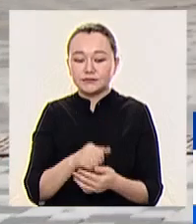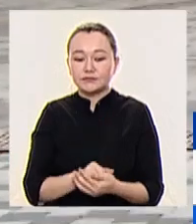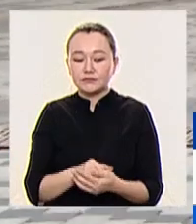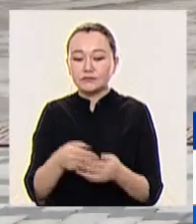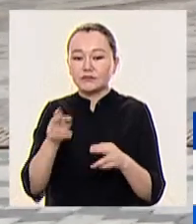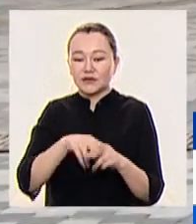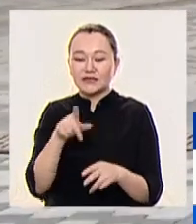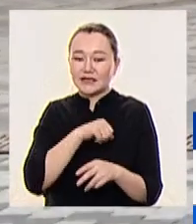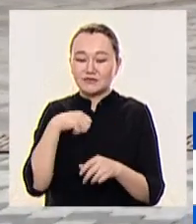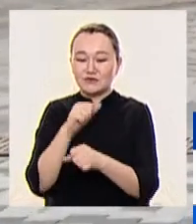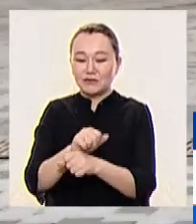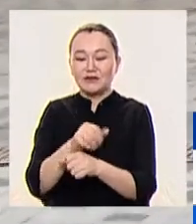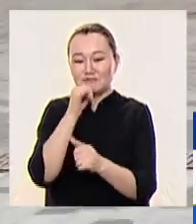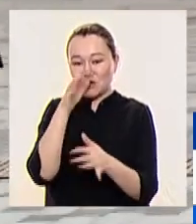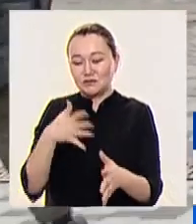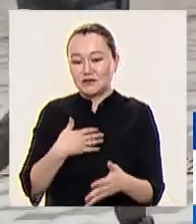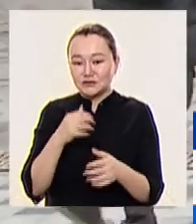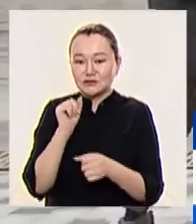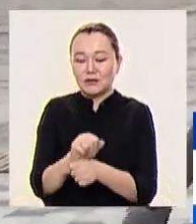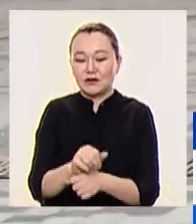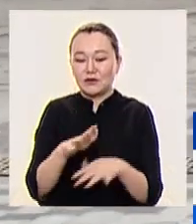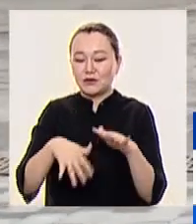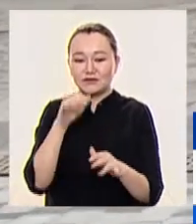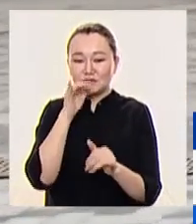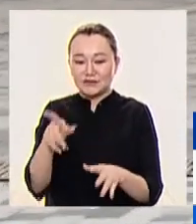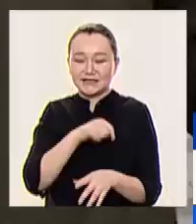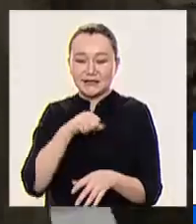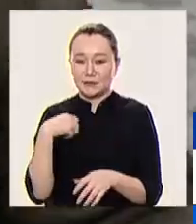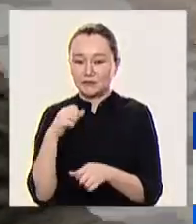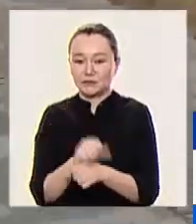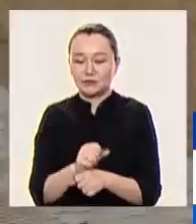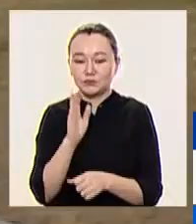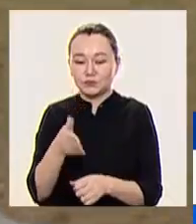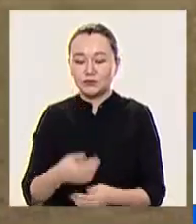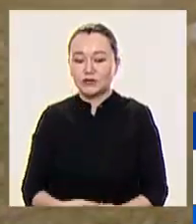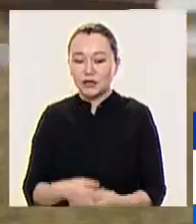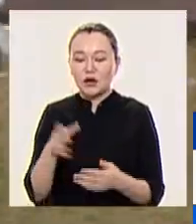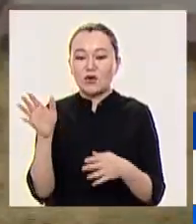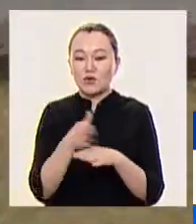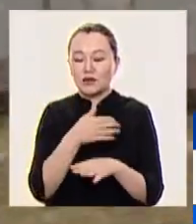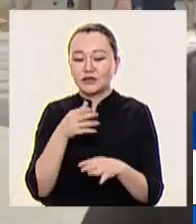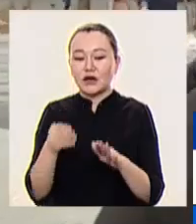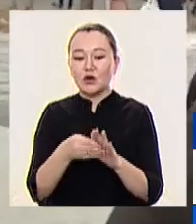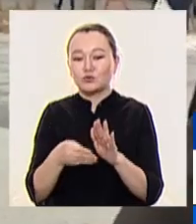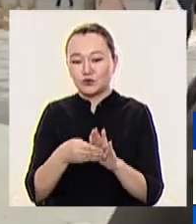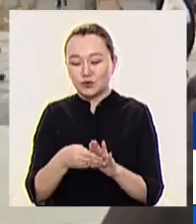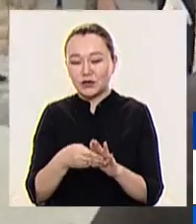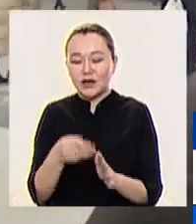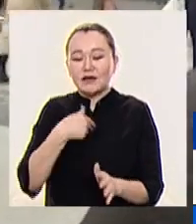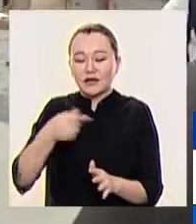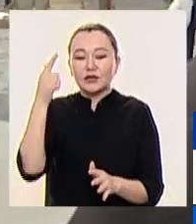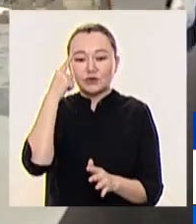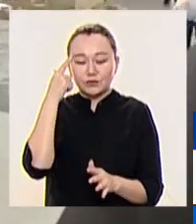Он өз тоқтамасы, біз қайтып тоқтатамыз оны. Он өз тоқтайды ғой. Убрать эту коррупцию. Я думаю,